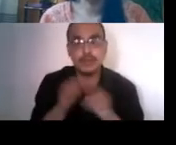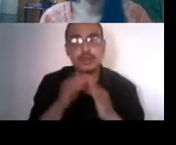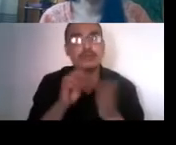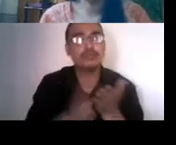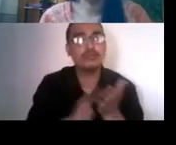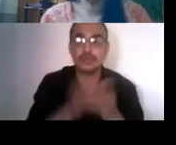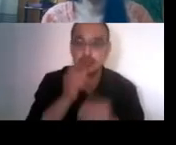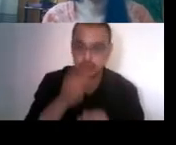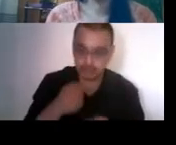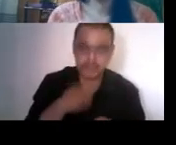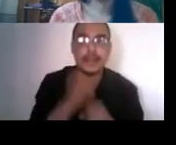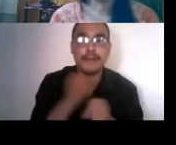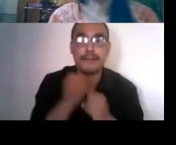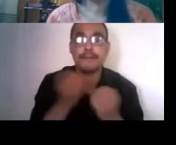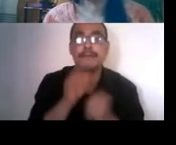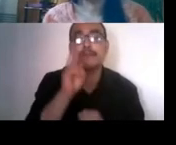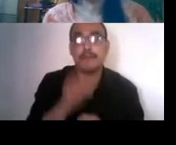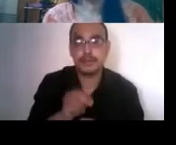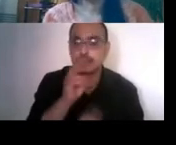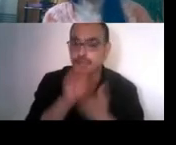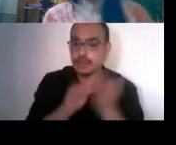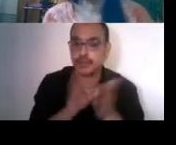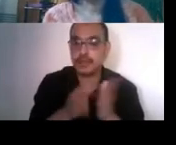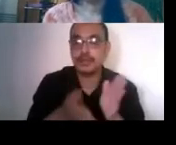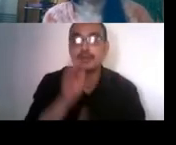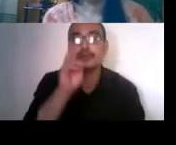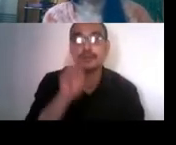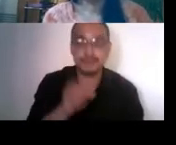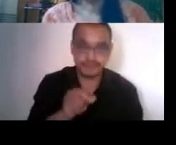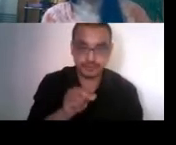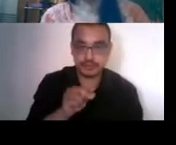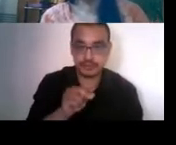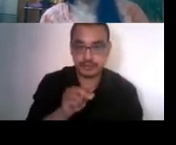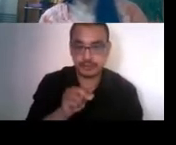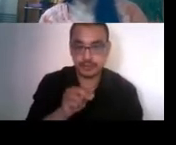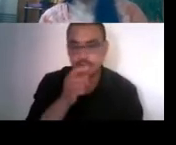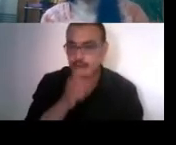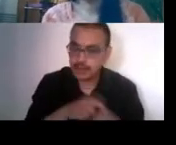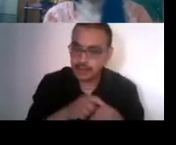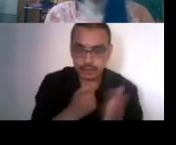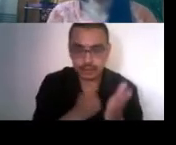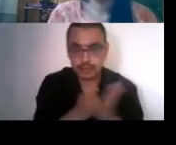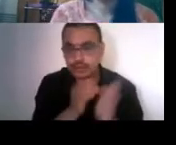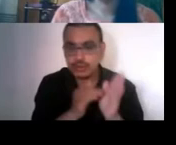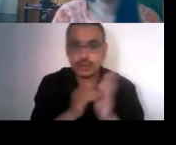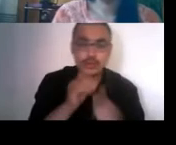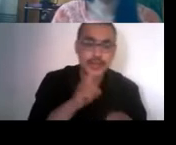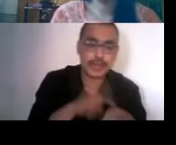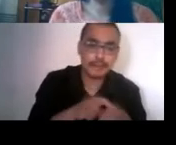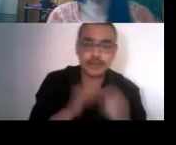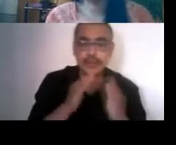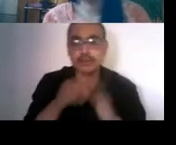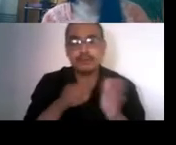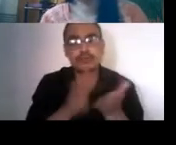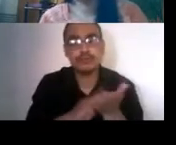गर्नुपर्छ भन्ने हिसाबले त्यसरी जानु पर्यो र क्वालिटी टाइम गुणस्तरयुक्त समय घर परिवारसँग बिताउनु पर्यो न कि